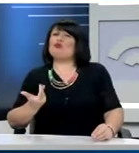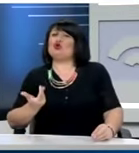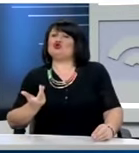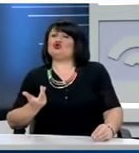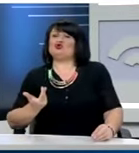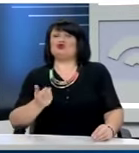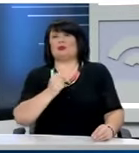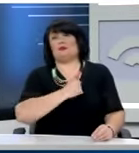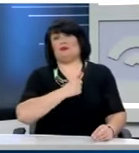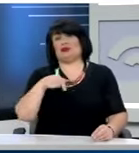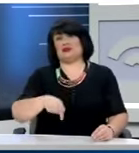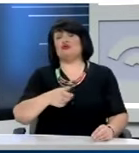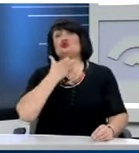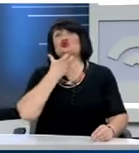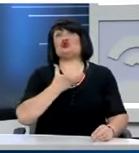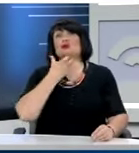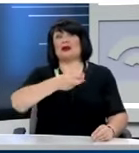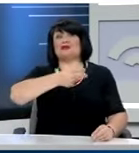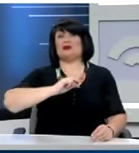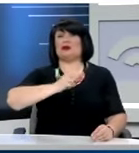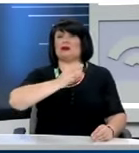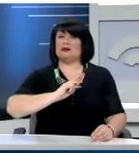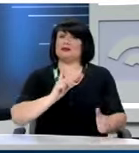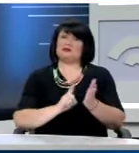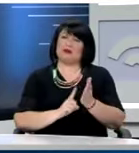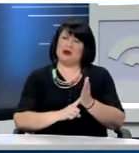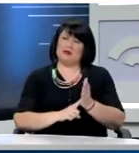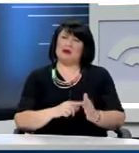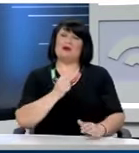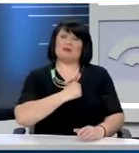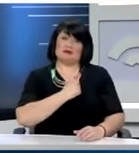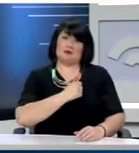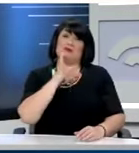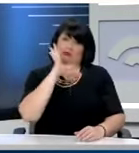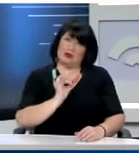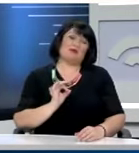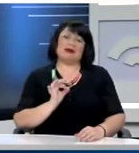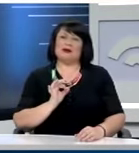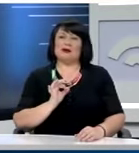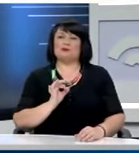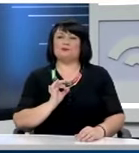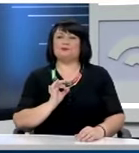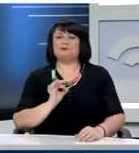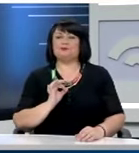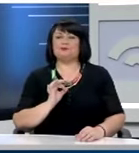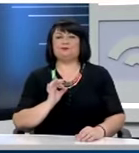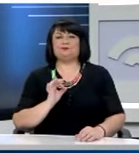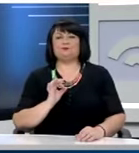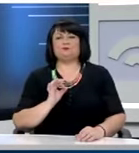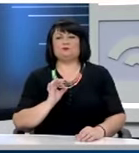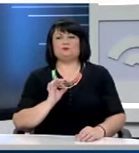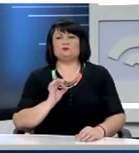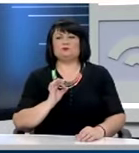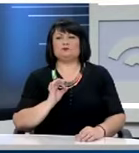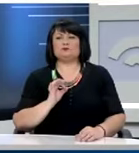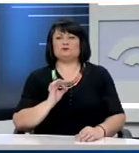Θεωρώ ότι στο ζήτημα αυτό χρειάζονται σοβαρές απαντήσεις και πιστεύω πραγματικά ότι είναι μια